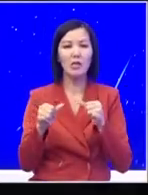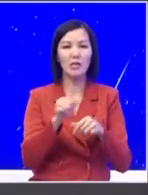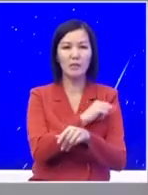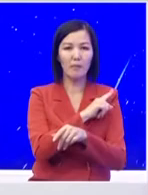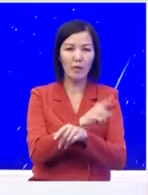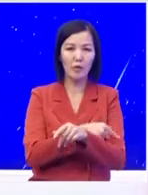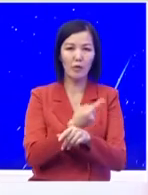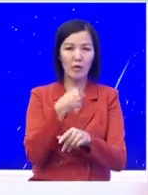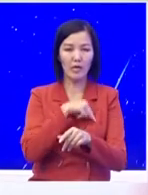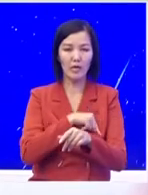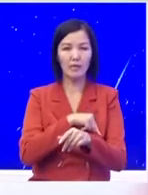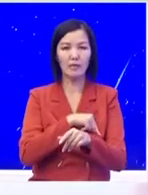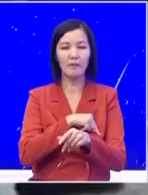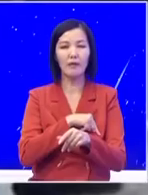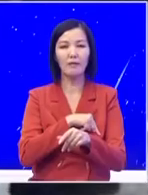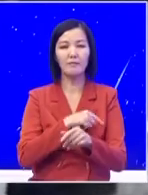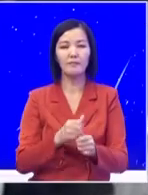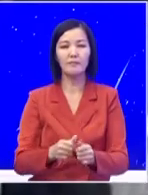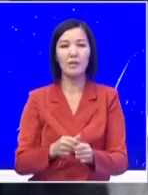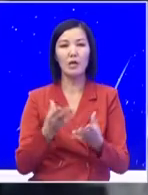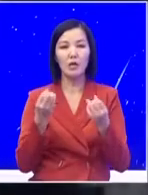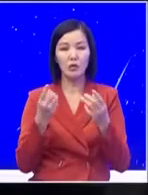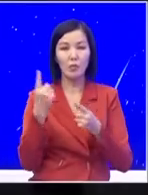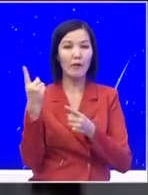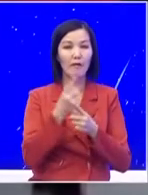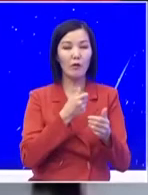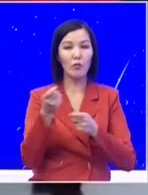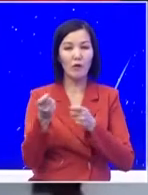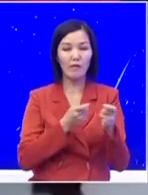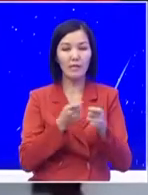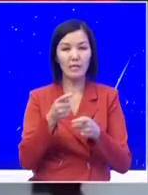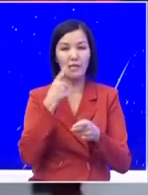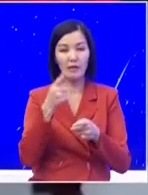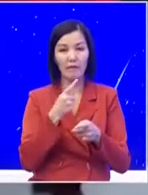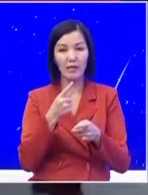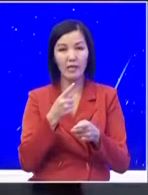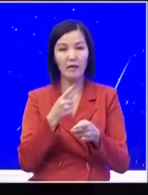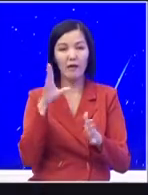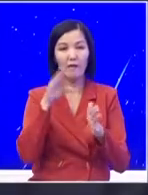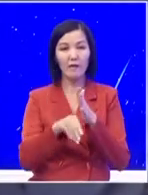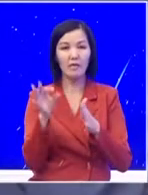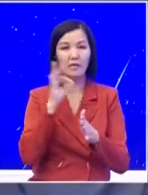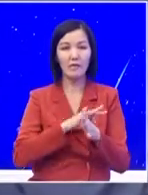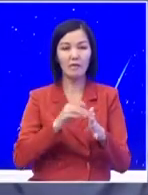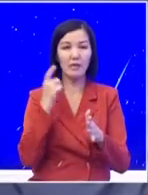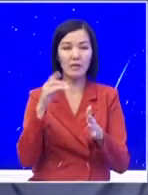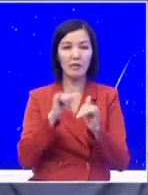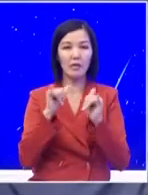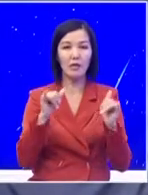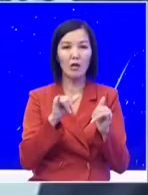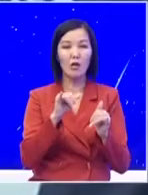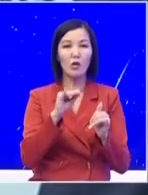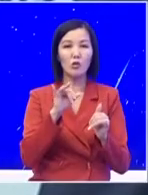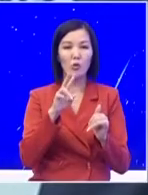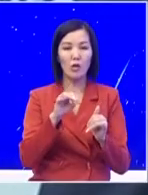и неравнодушием к проблемам общества. Также первый руководитель области подчеркнул патриотизм и вклад в экономическое развитие региона Жулана